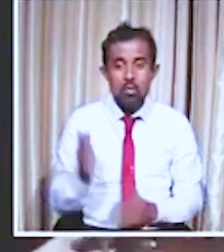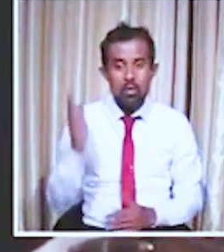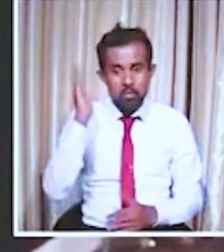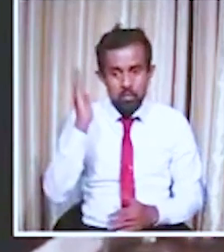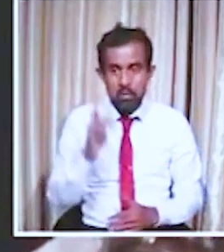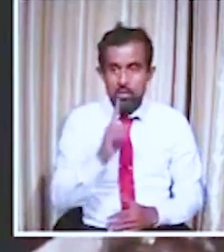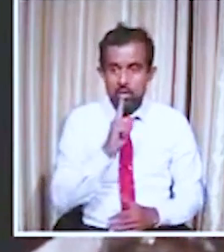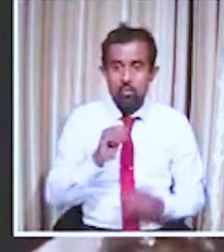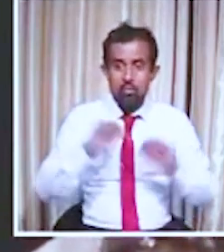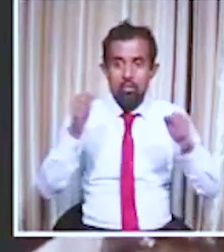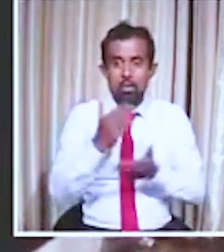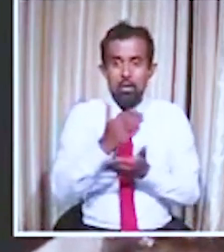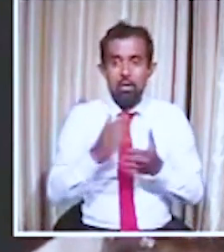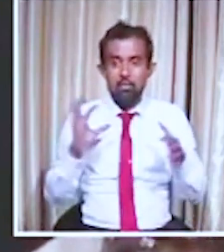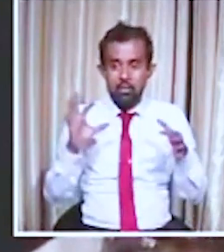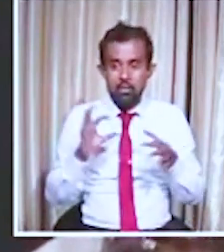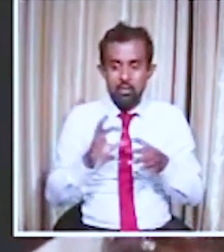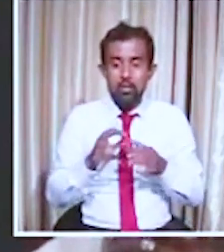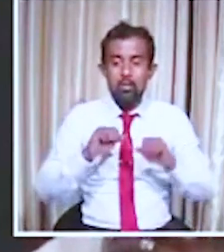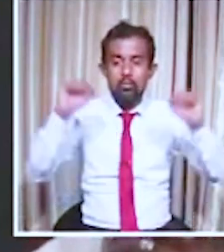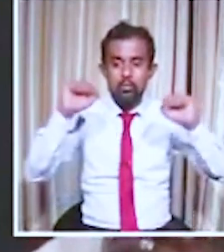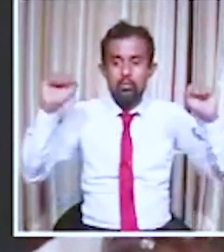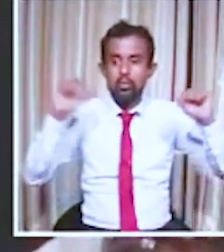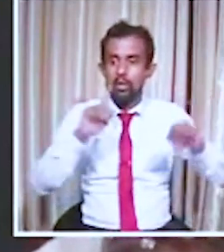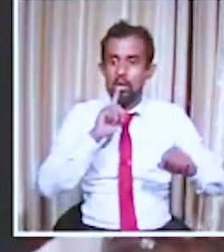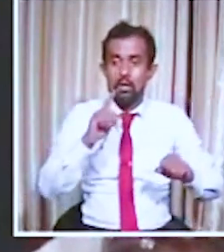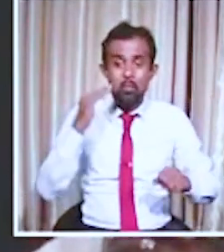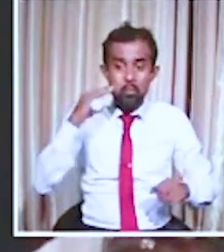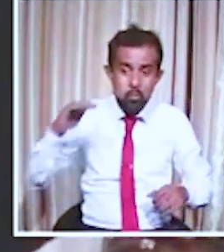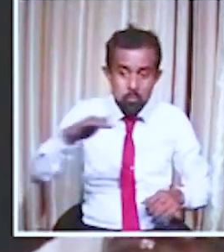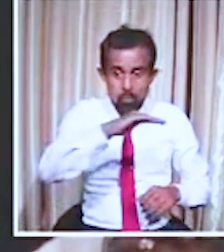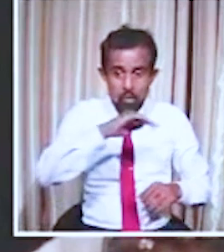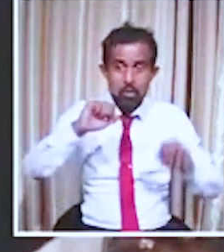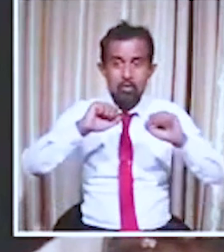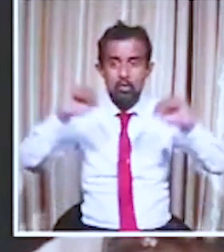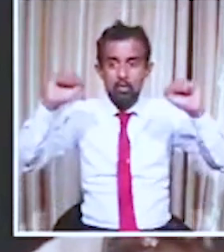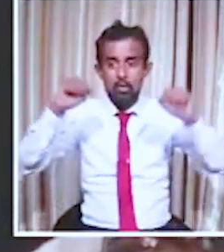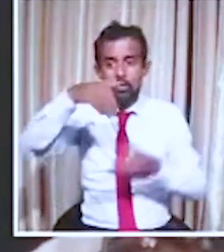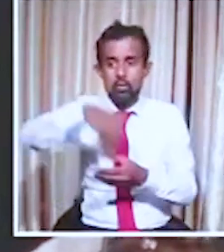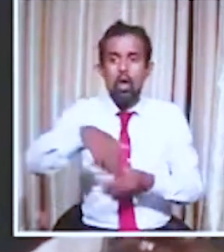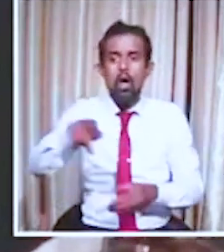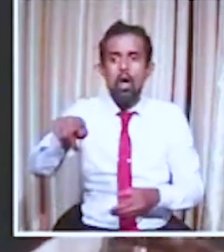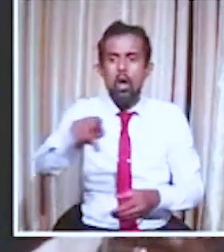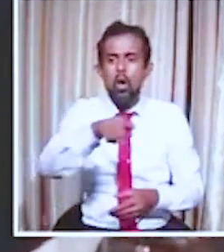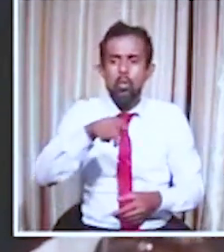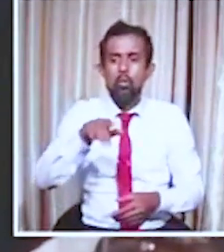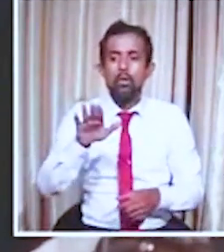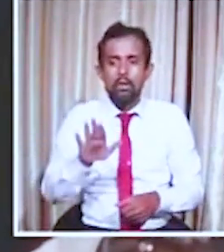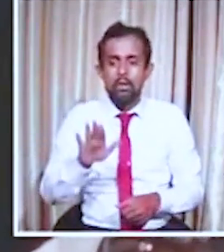சொல்கிறார். எனவே அறகலை என்பதில், இந்த மக்கள் போராட்டம் என்பதில் யார் எந்த பக்கம் இருக்கிறார்கள் என்பது மிகப்பெரும் ஒரு கேள்வியாக